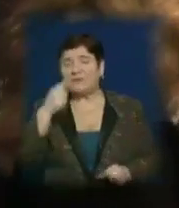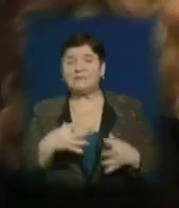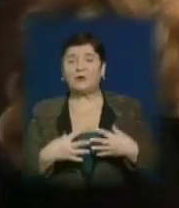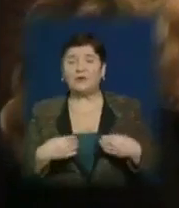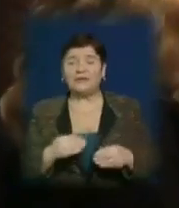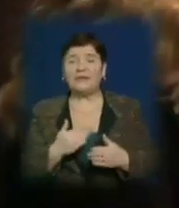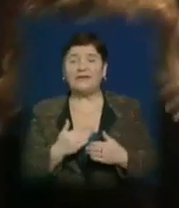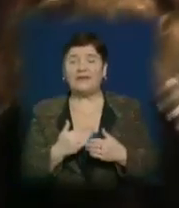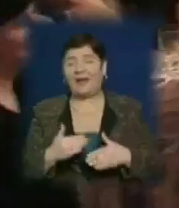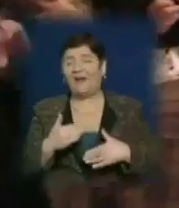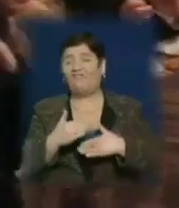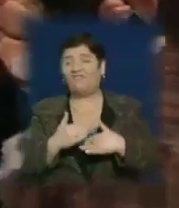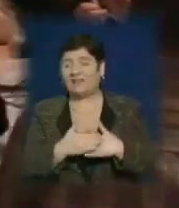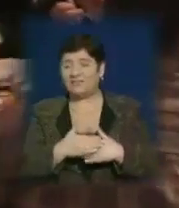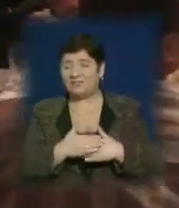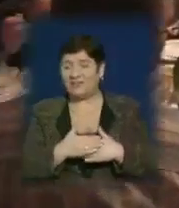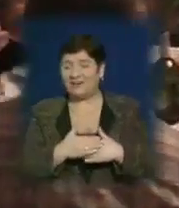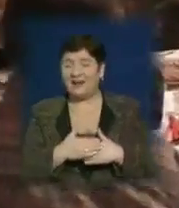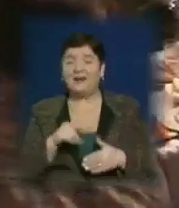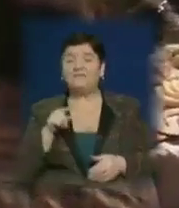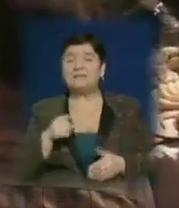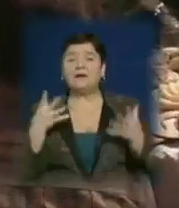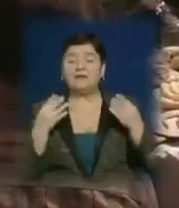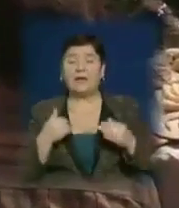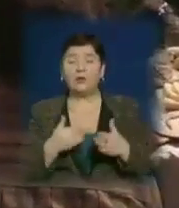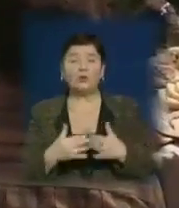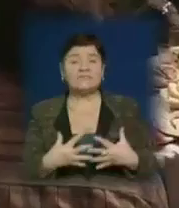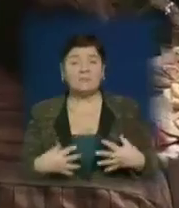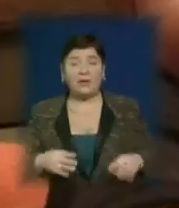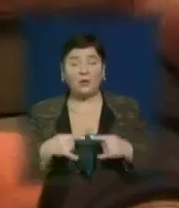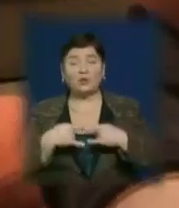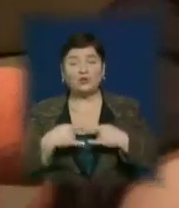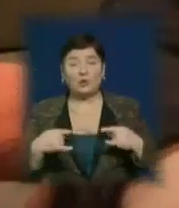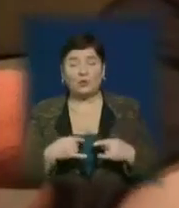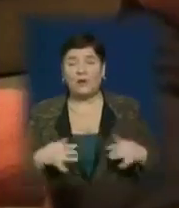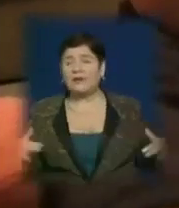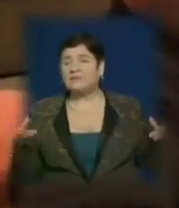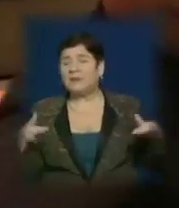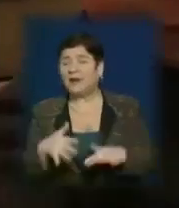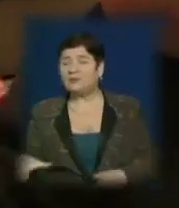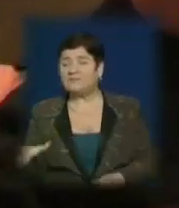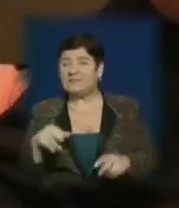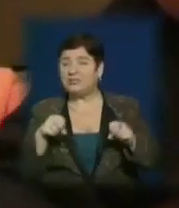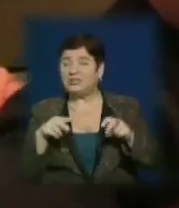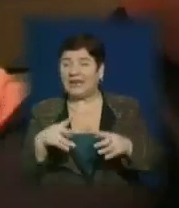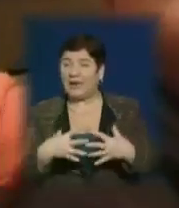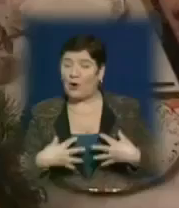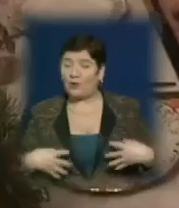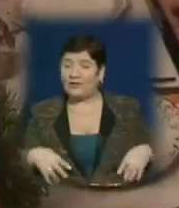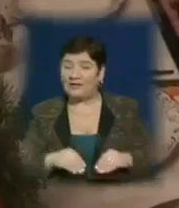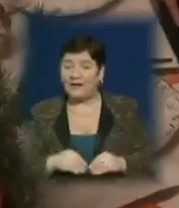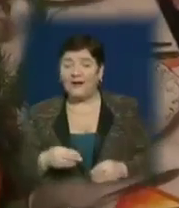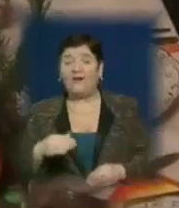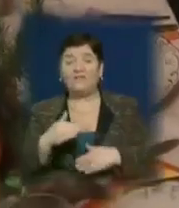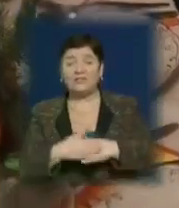є щедрий вечір. Адже саме в цей день до сімейного столу на вечерю збираються всі члени родини.